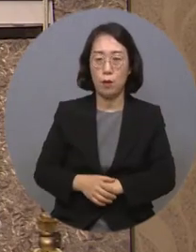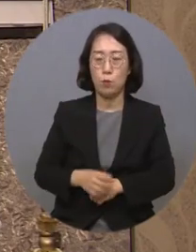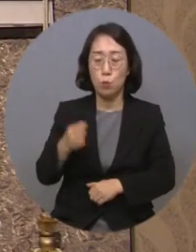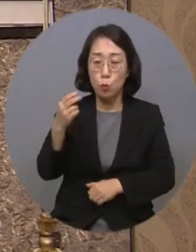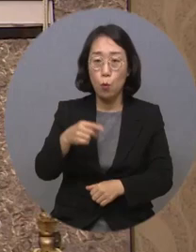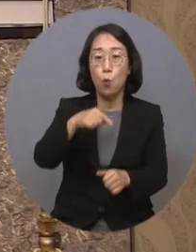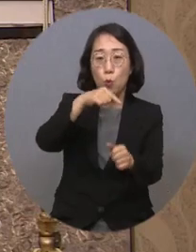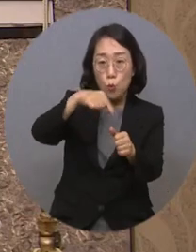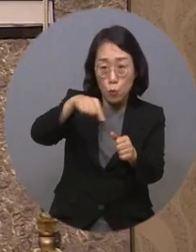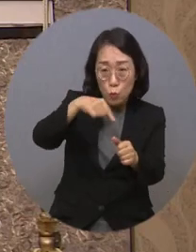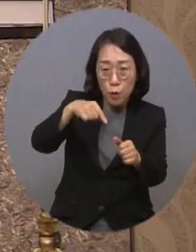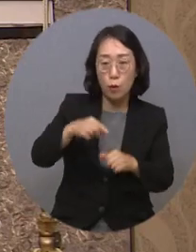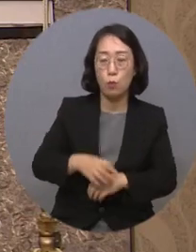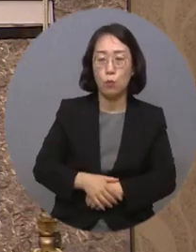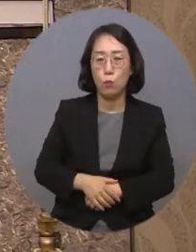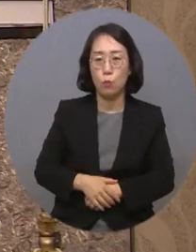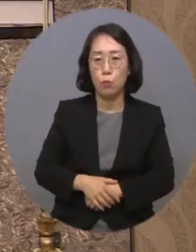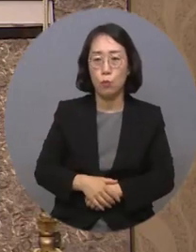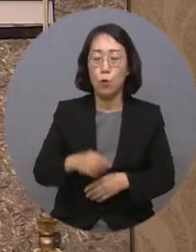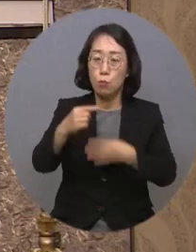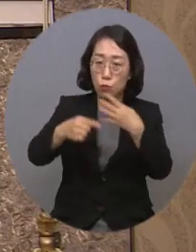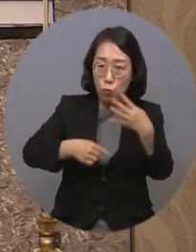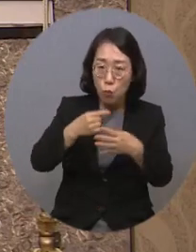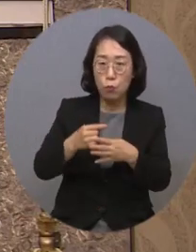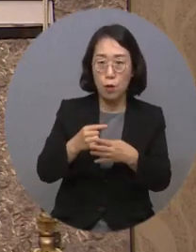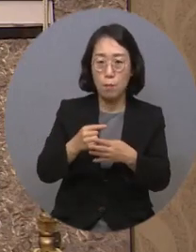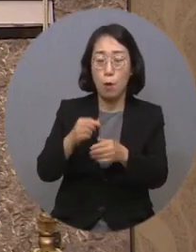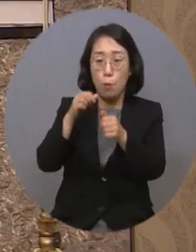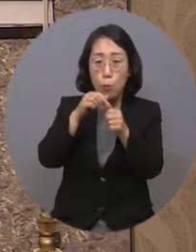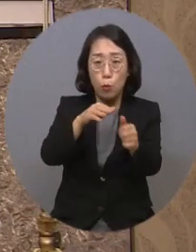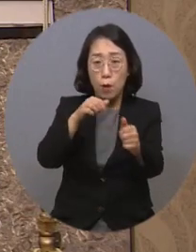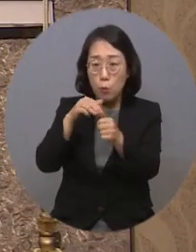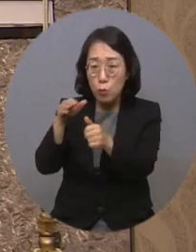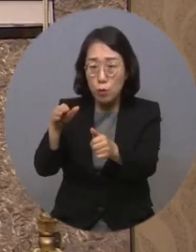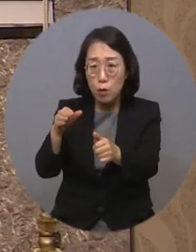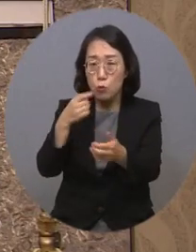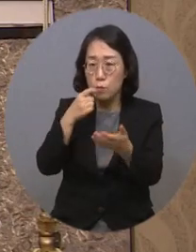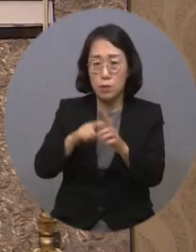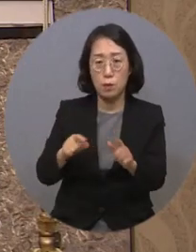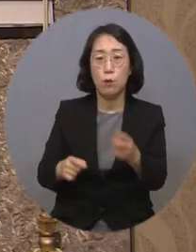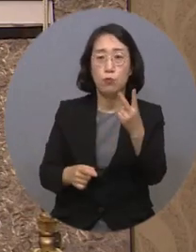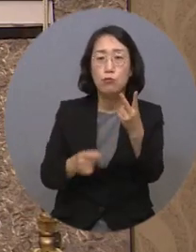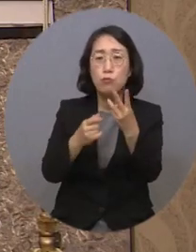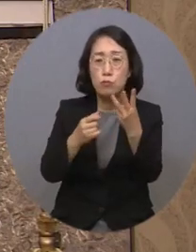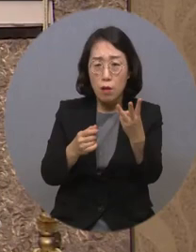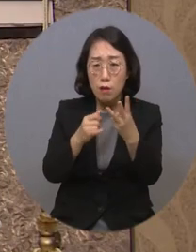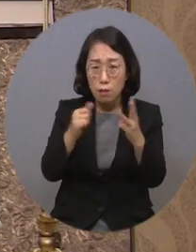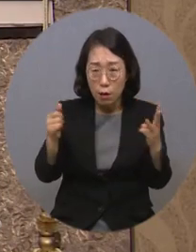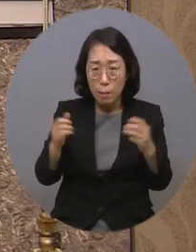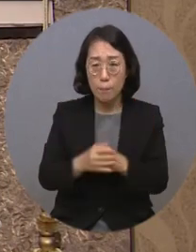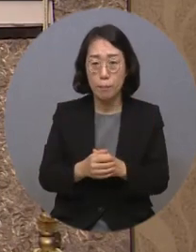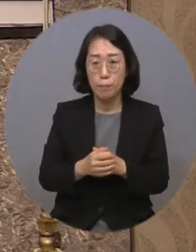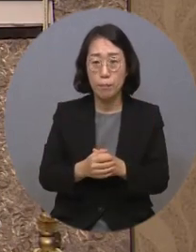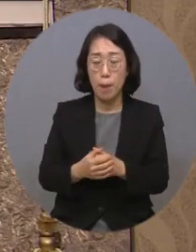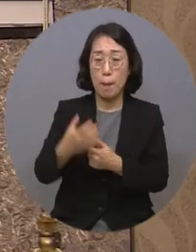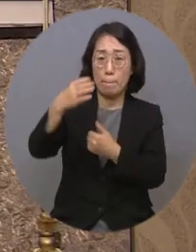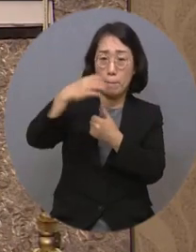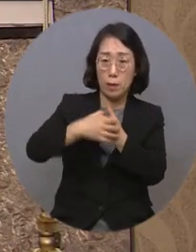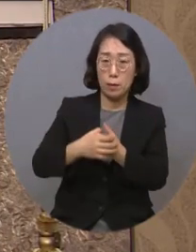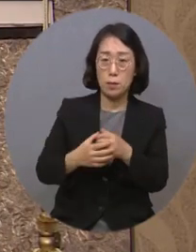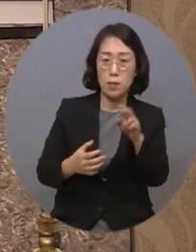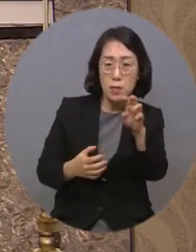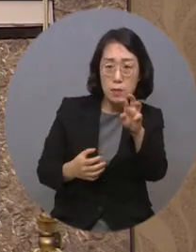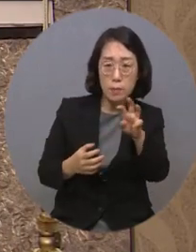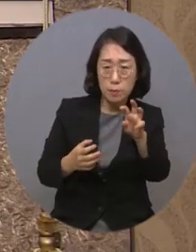교육하고 어디 뭐 프로그램 나가고 할 수 있는 환경이 아니에요. 두 명, 세 명이 뭐 20명씩 이렇게 서비스를 해야 되는